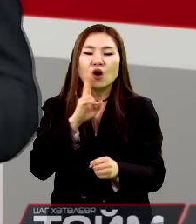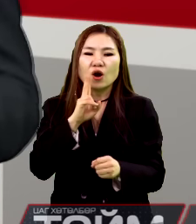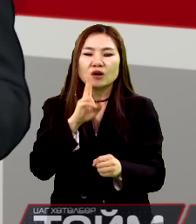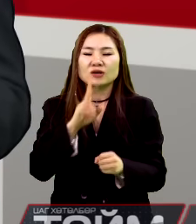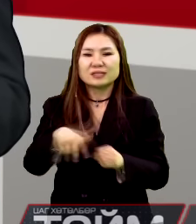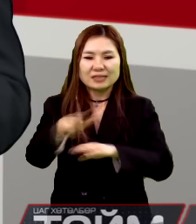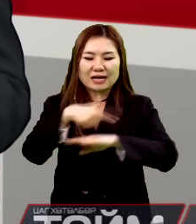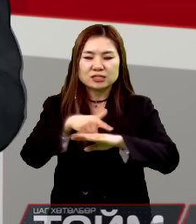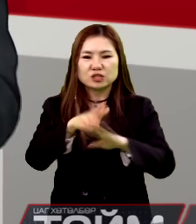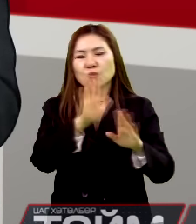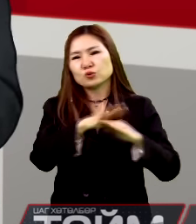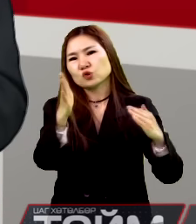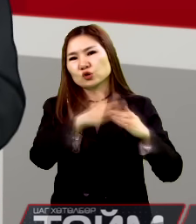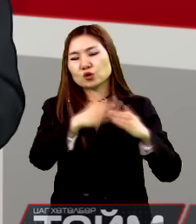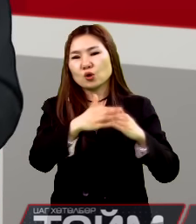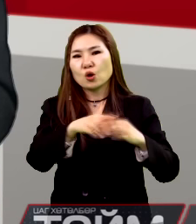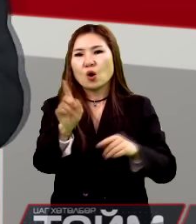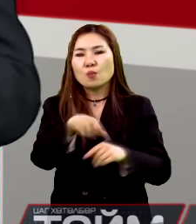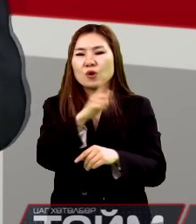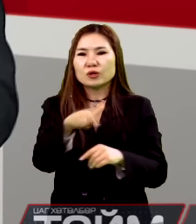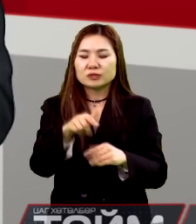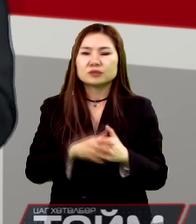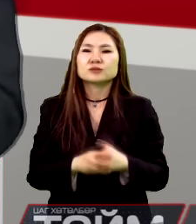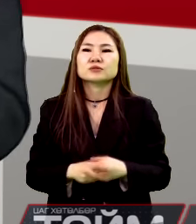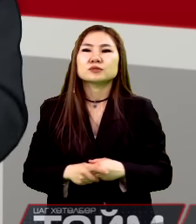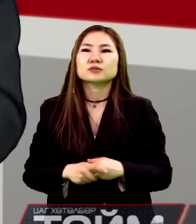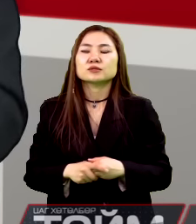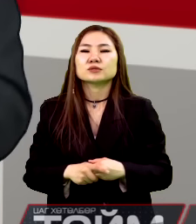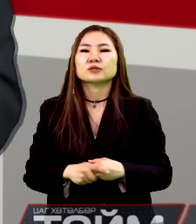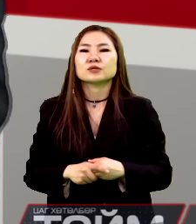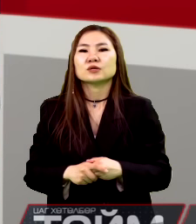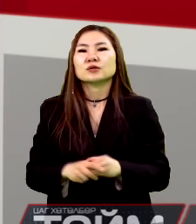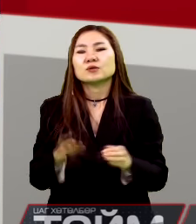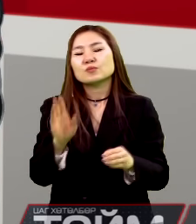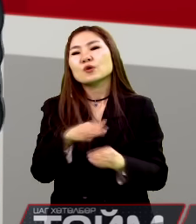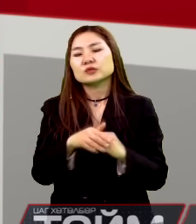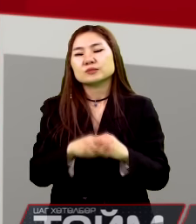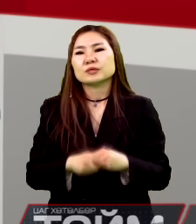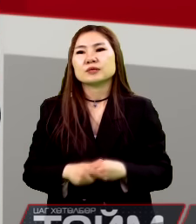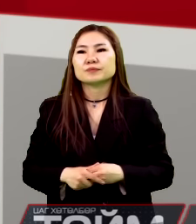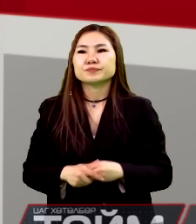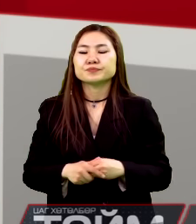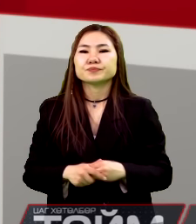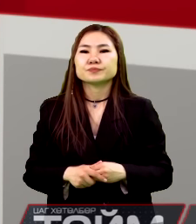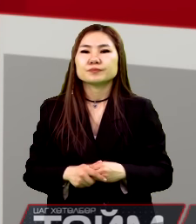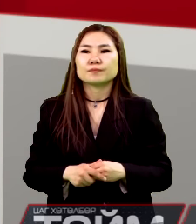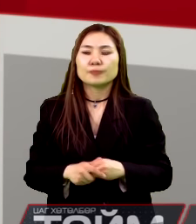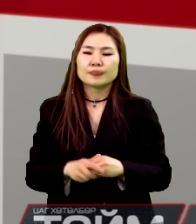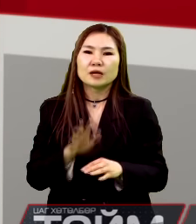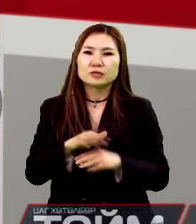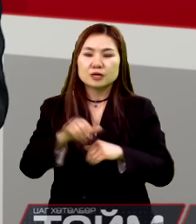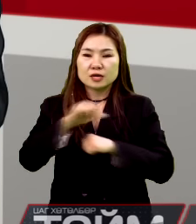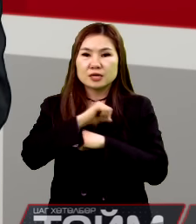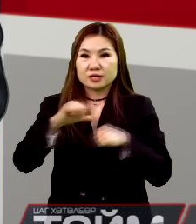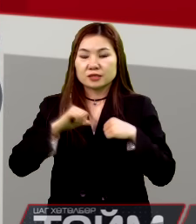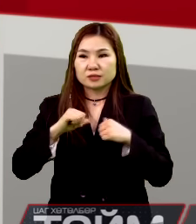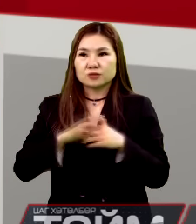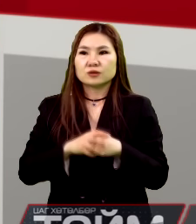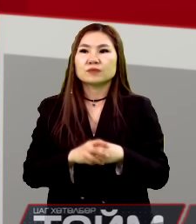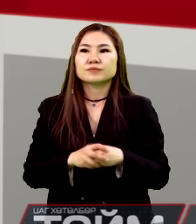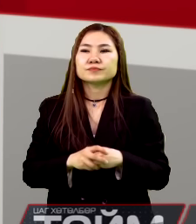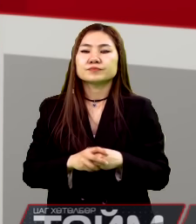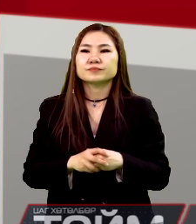юу гэсэн үг юм бэ гэдэг ийм шүүмжил гарсан. Тэгээд миний хувьд бол энийг энэ иргэдийн энэ шүүмжлийг зөв гэж одоо бодож байна. Бид нар ингээд дэлхийн айлч том хотод